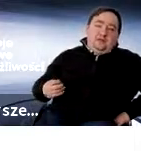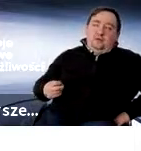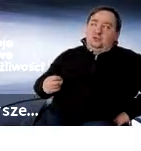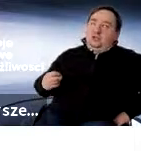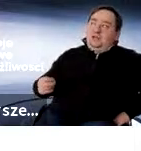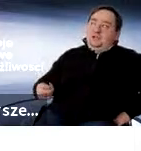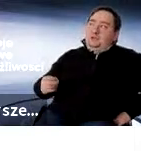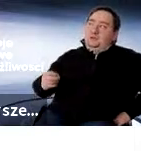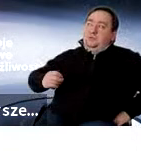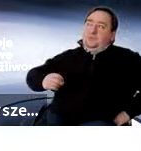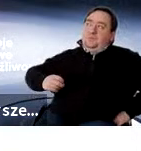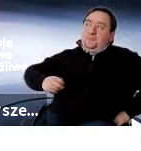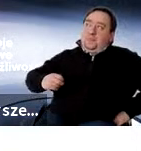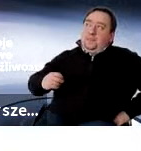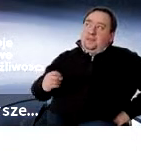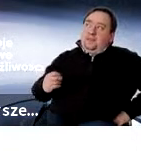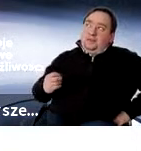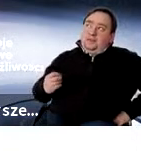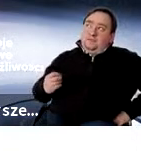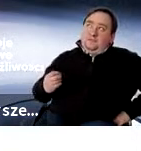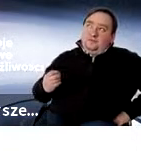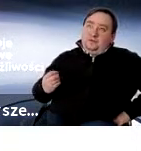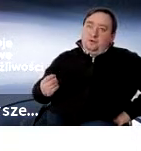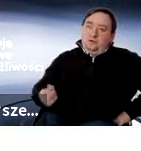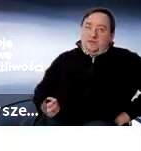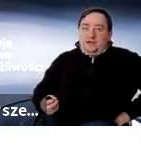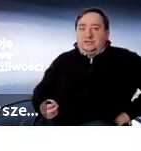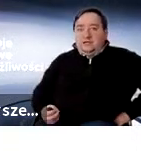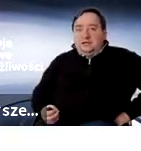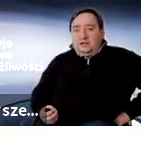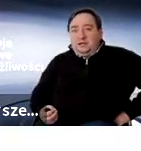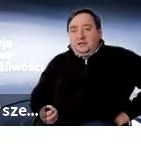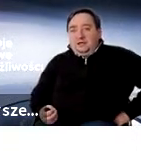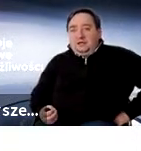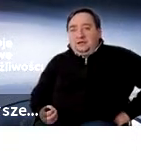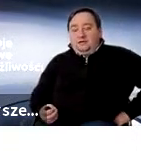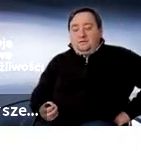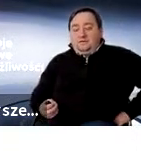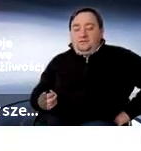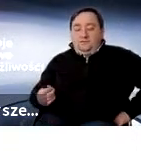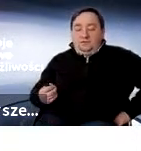Wyrównywanie tego czasu w